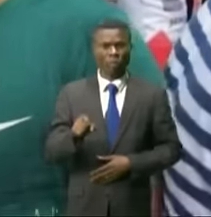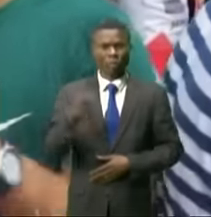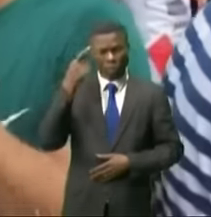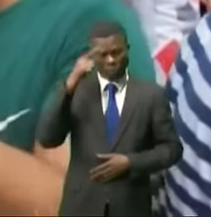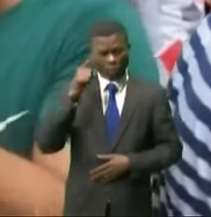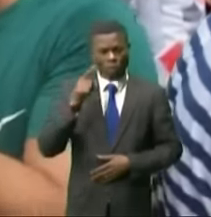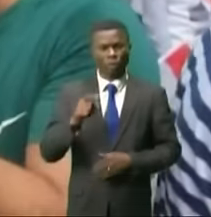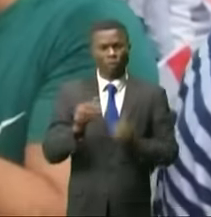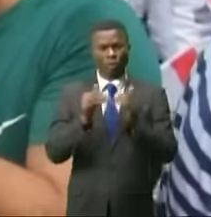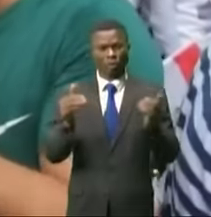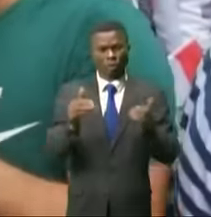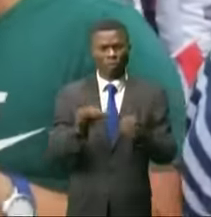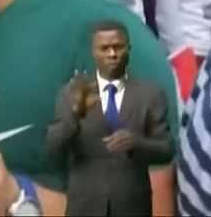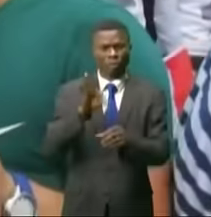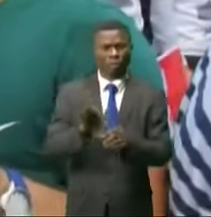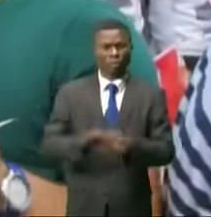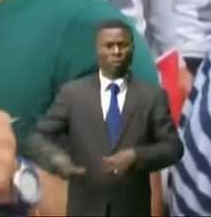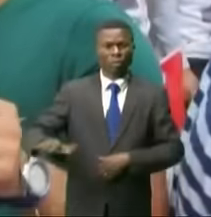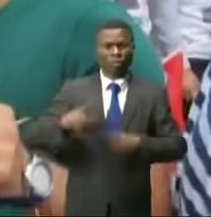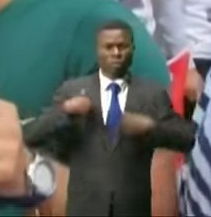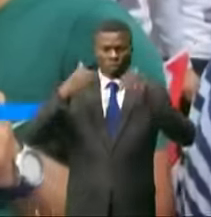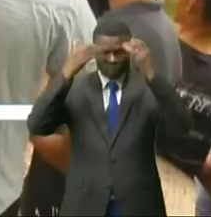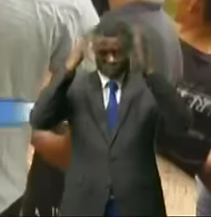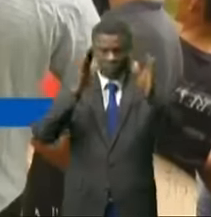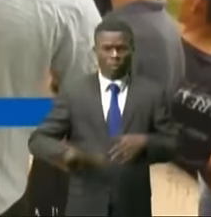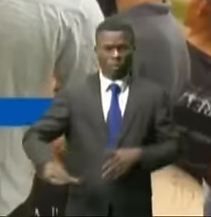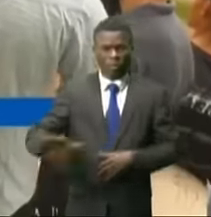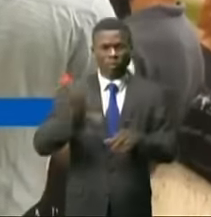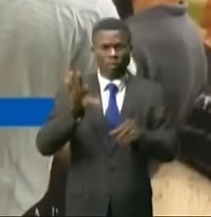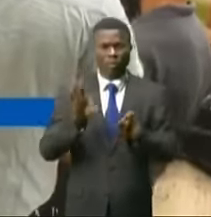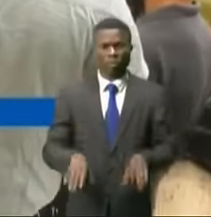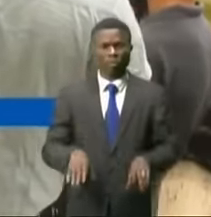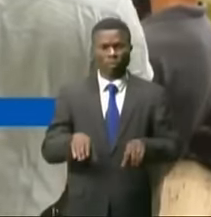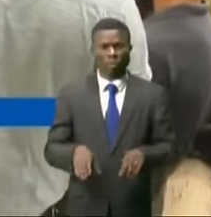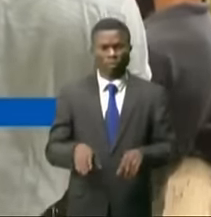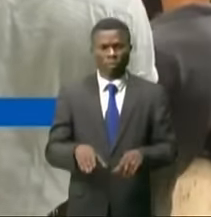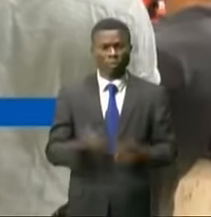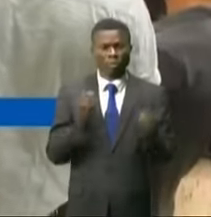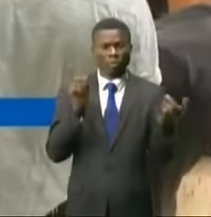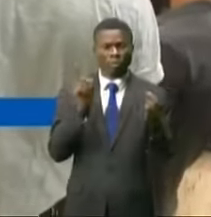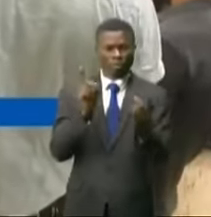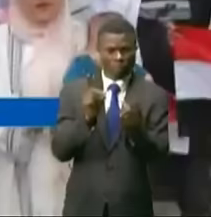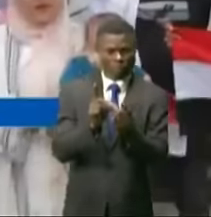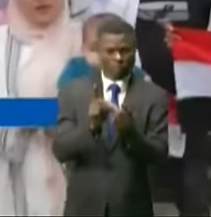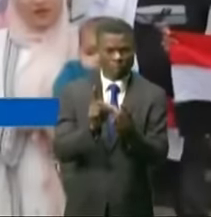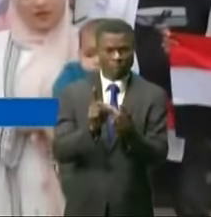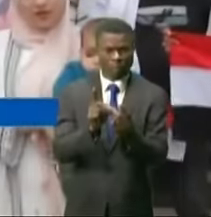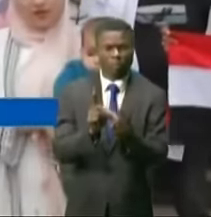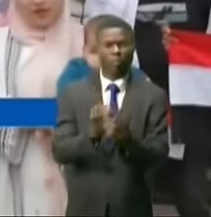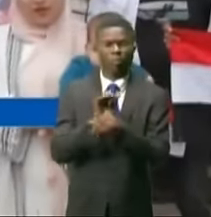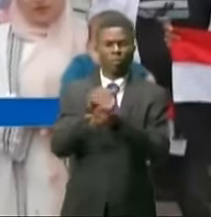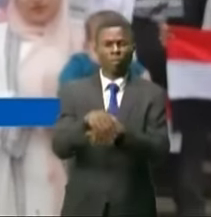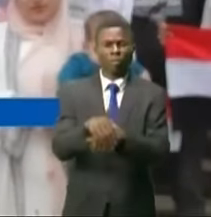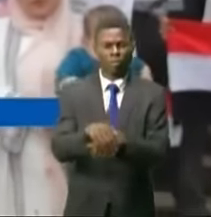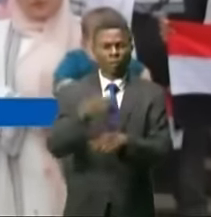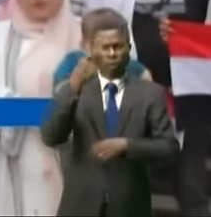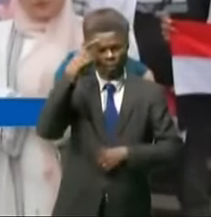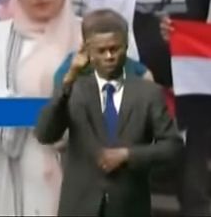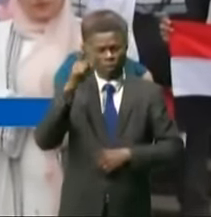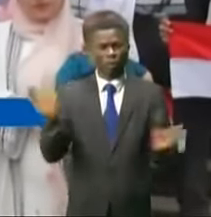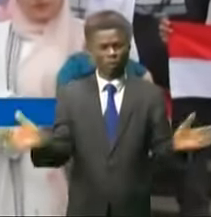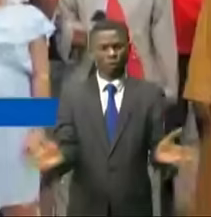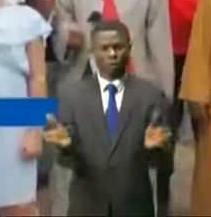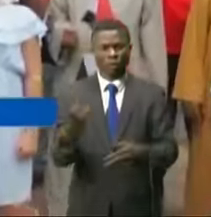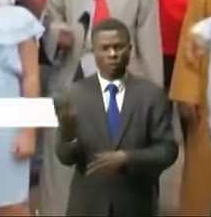pays. Élection en Égypte, élection en RDC, cette coïncidence a été mise en contribution pour